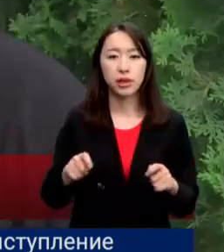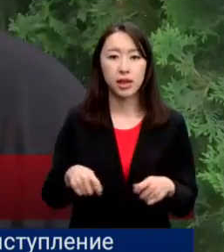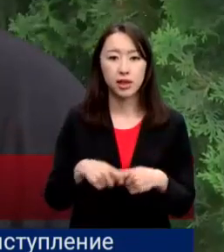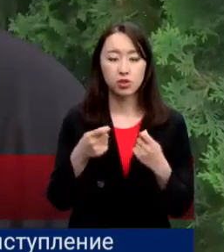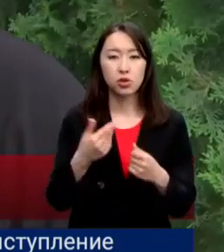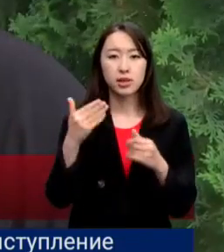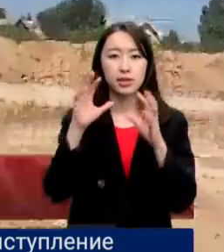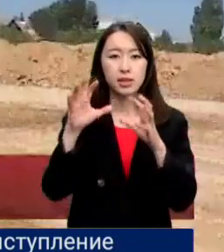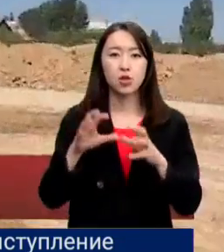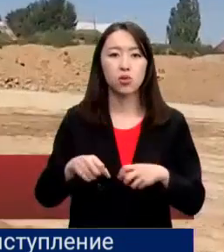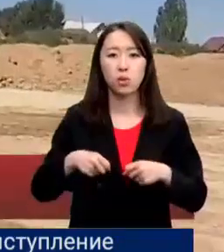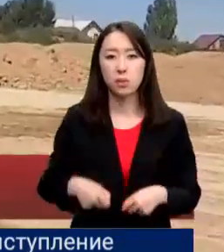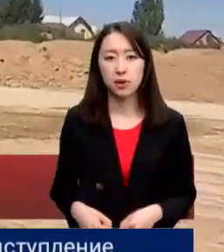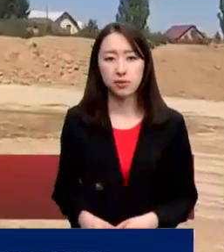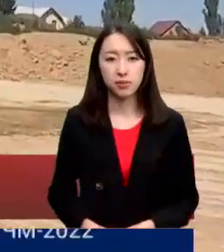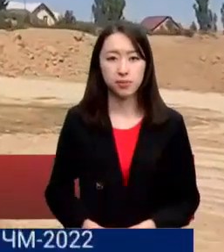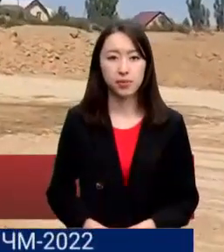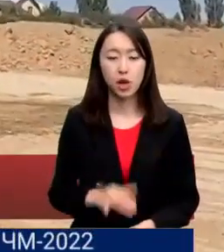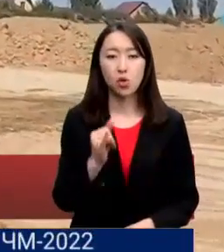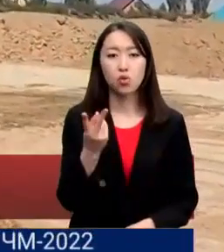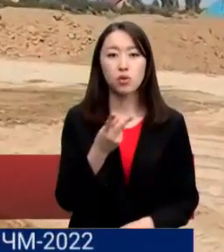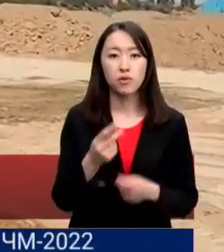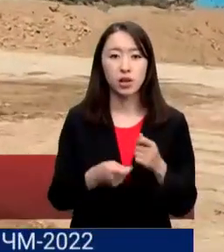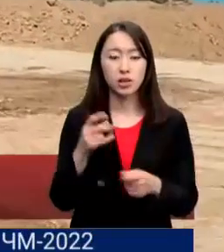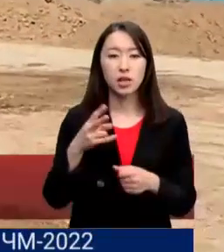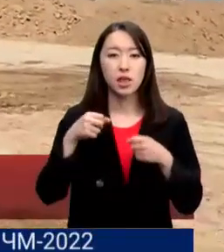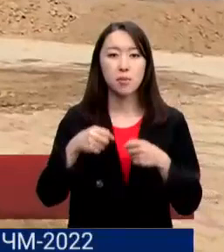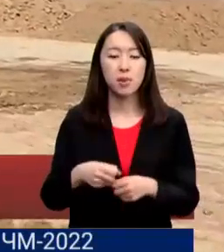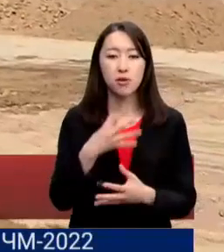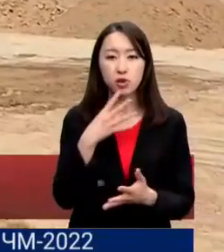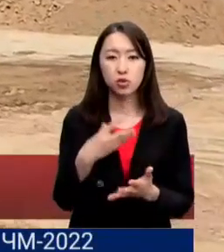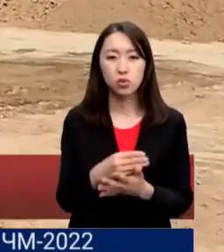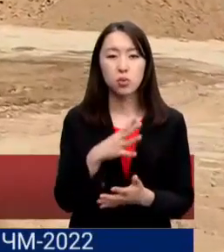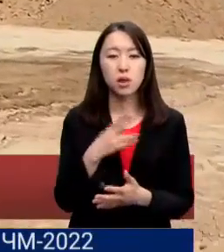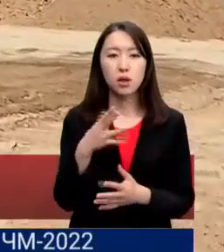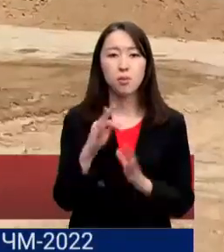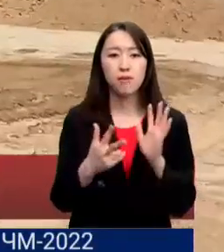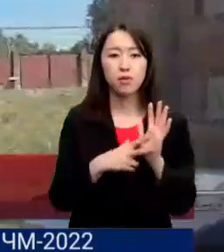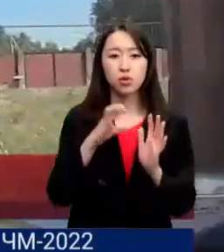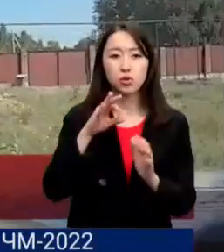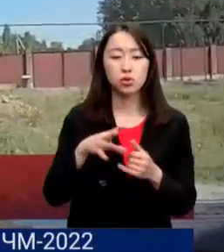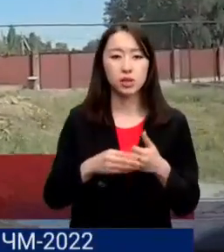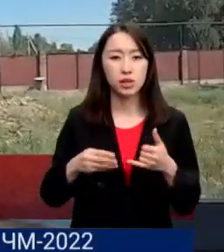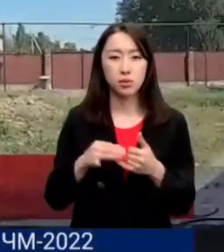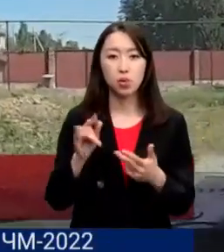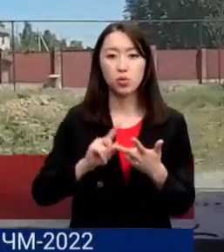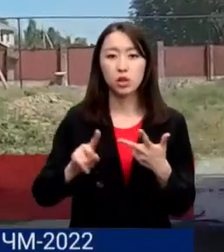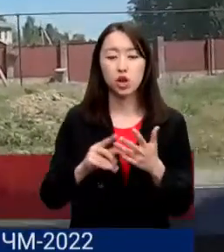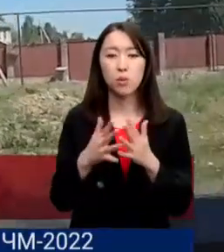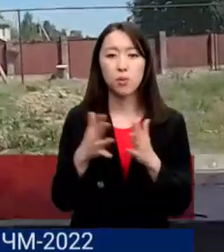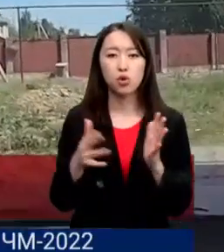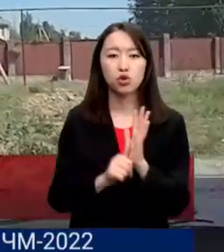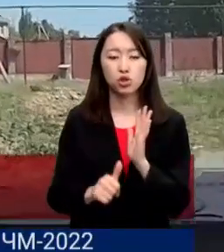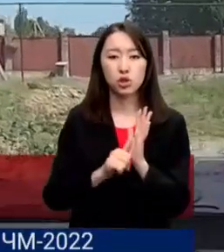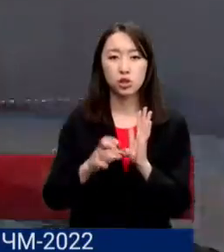нарушением конституционных прав. У двоих истцов на праве собственности было по 8 соток земли, у третьего более